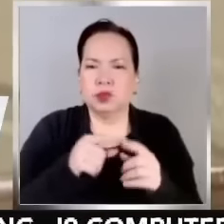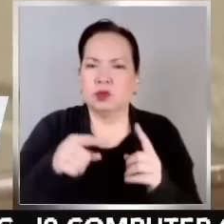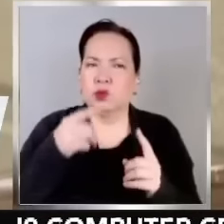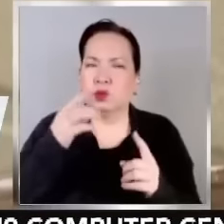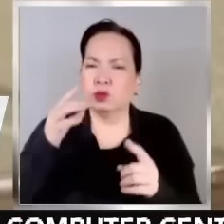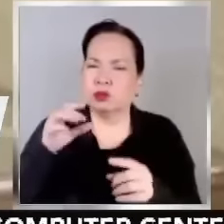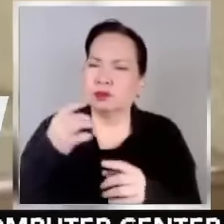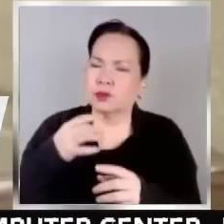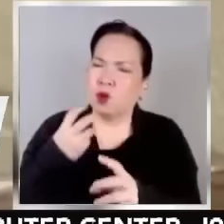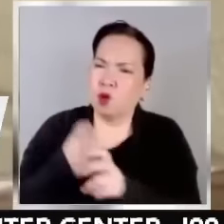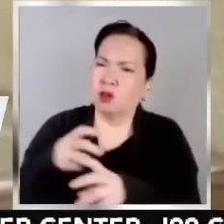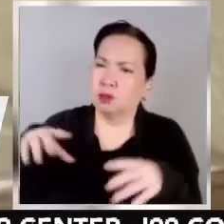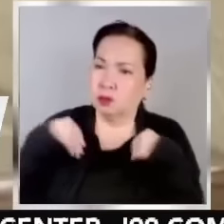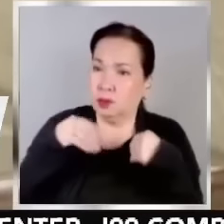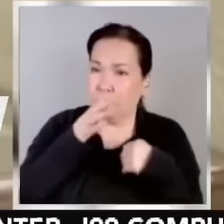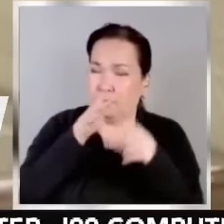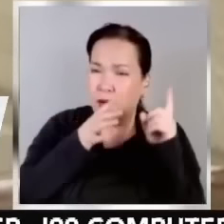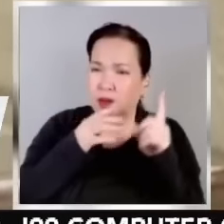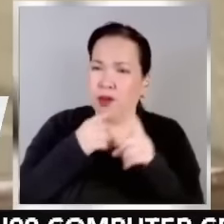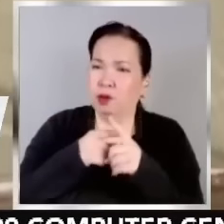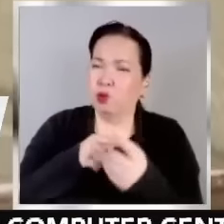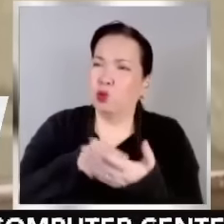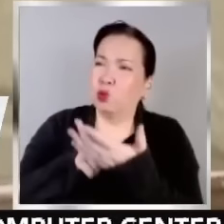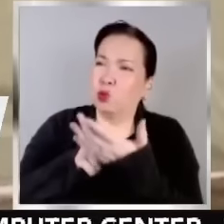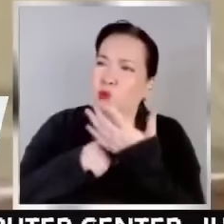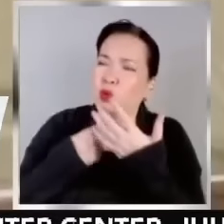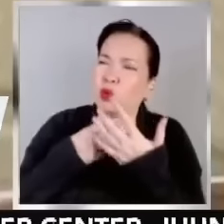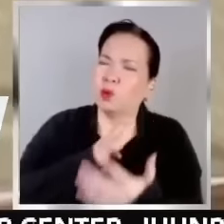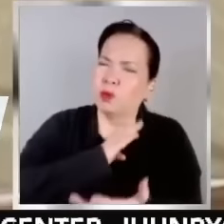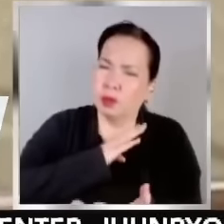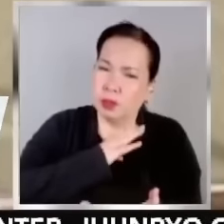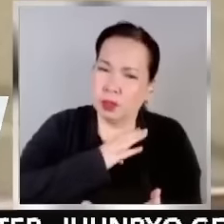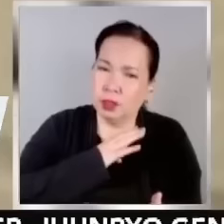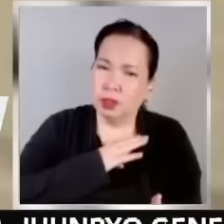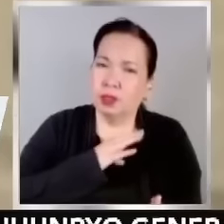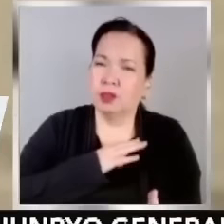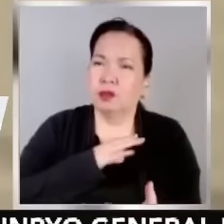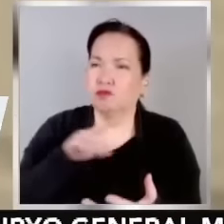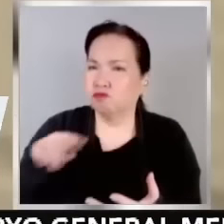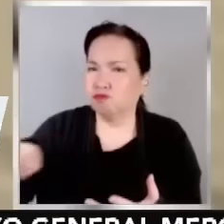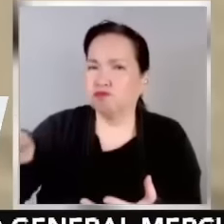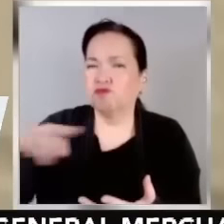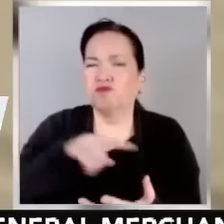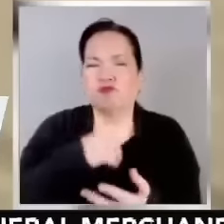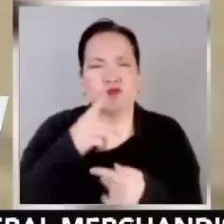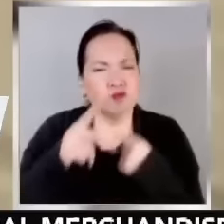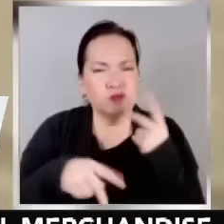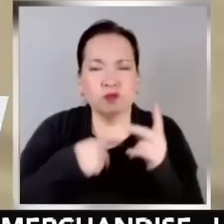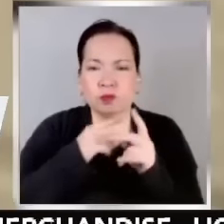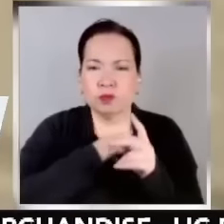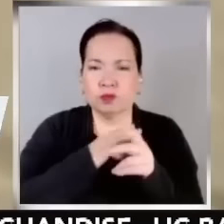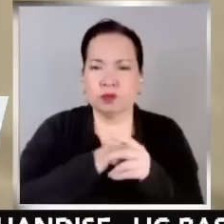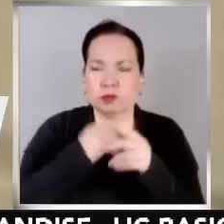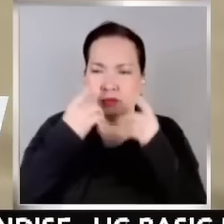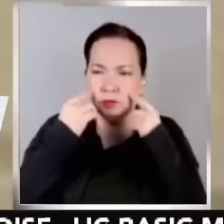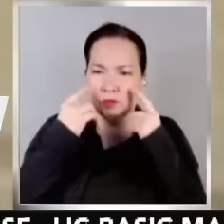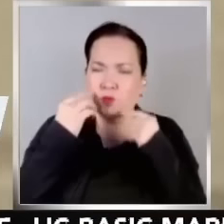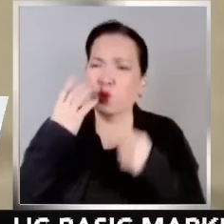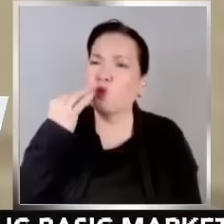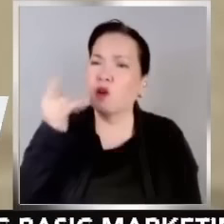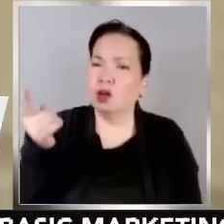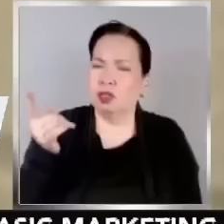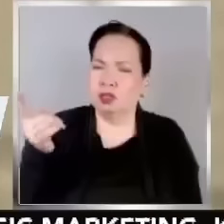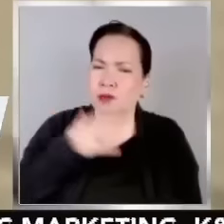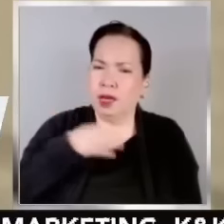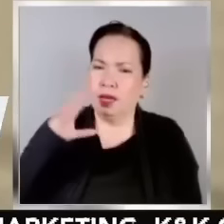amin. Ang kabutihan niya sa mga tao. Sabi ko, bakit si Kenneth pa? Ang